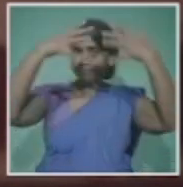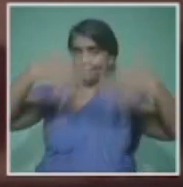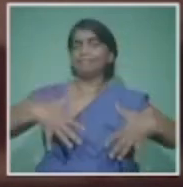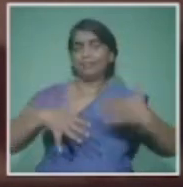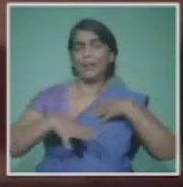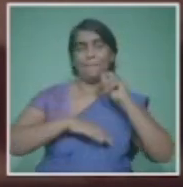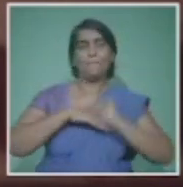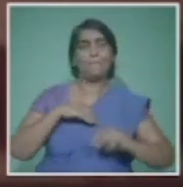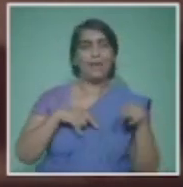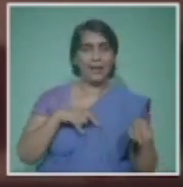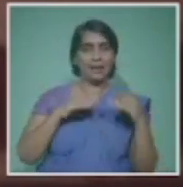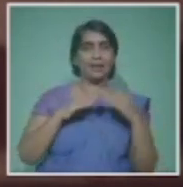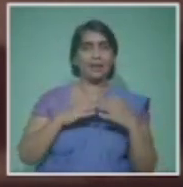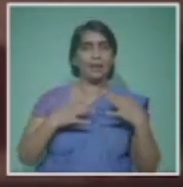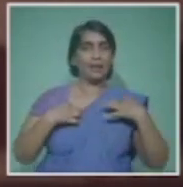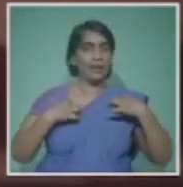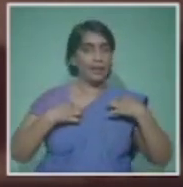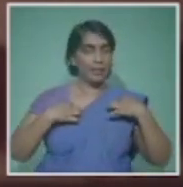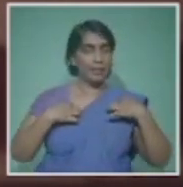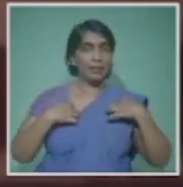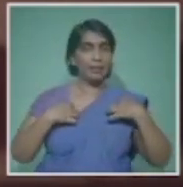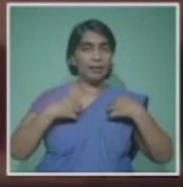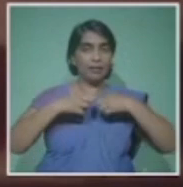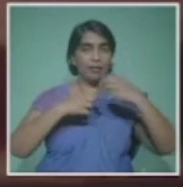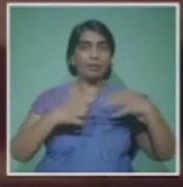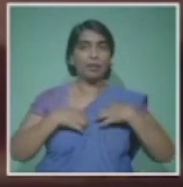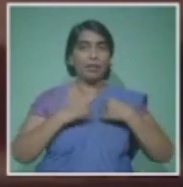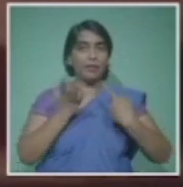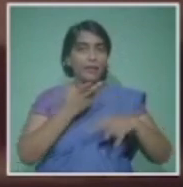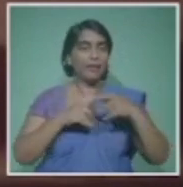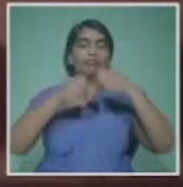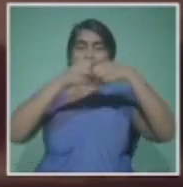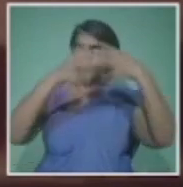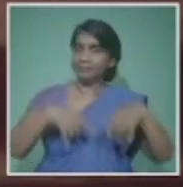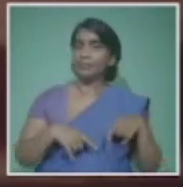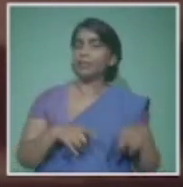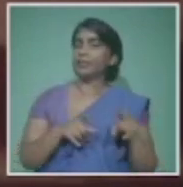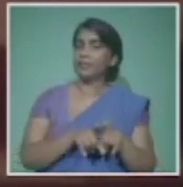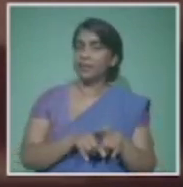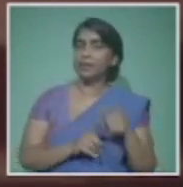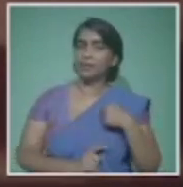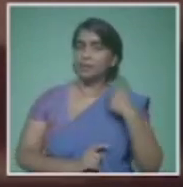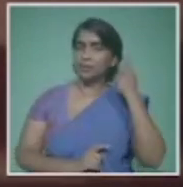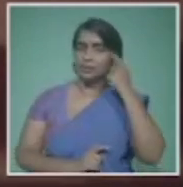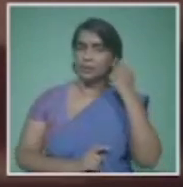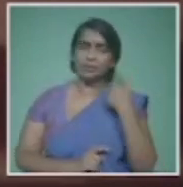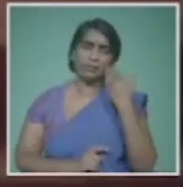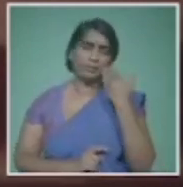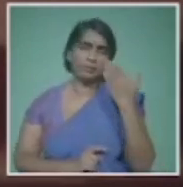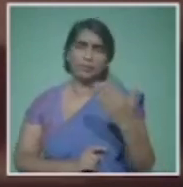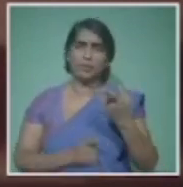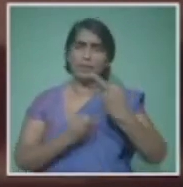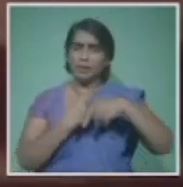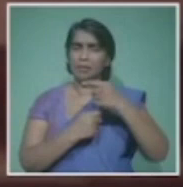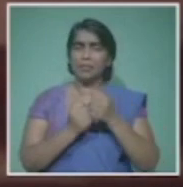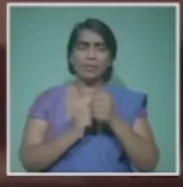structure, redda ke viewnya kiuat texture. Kita kota mama dana vidya ada mata tiar vidya, nam prti yuho